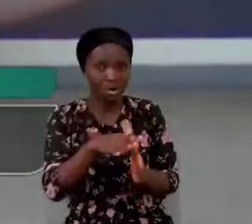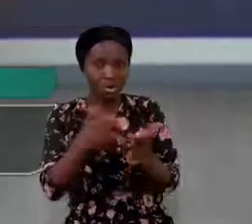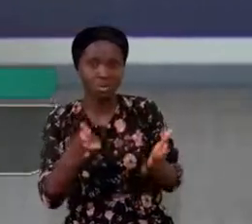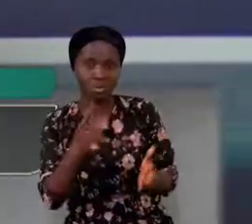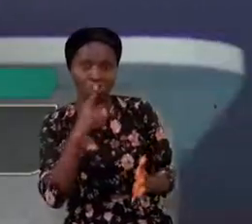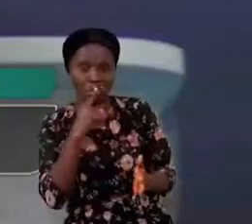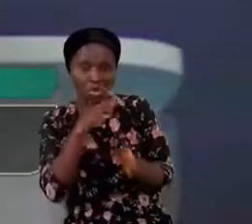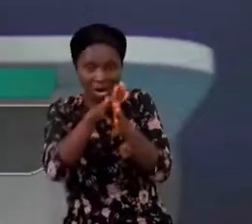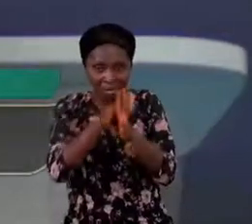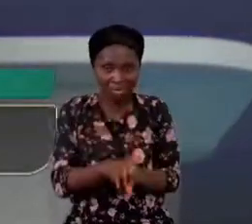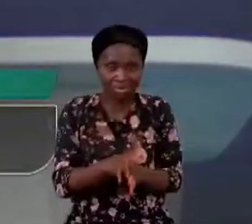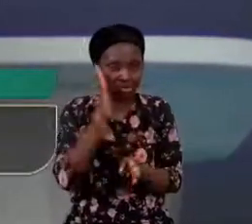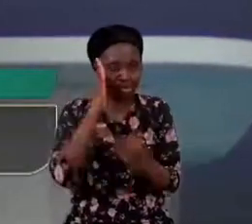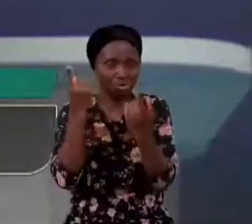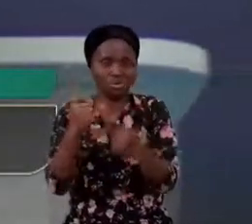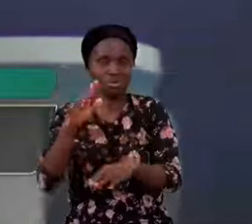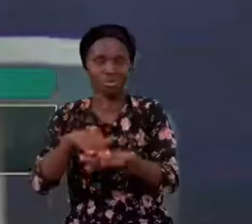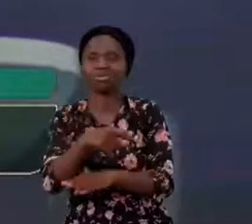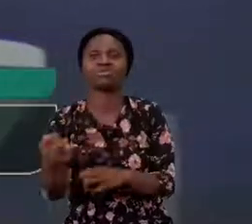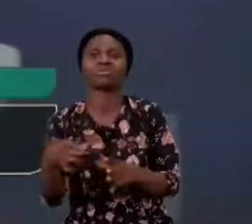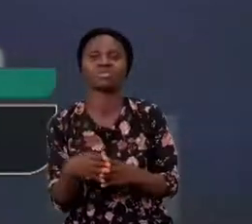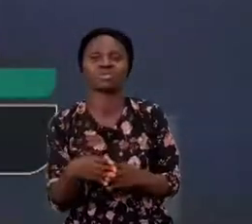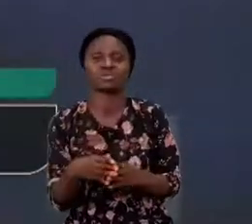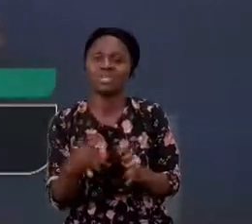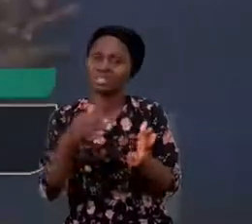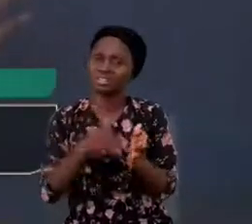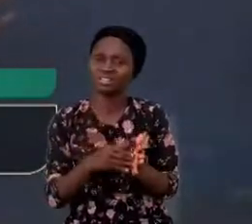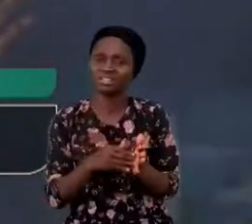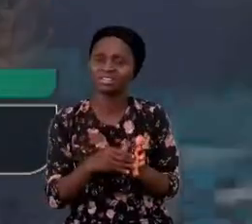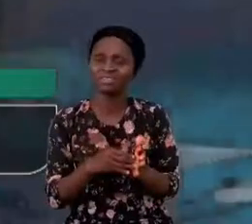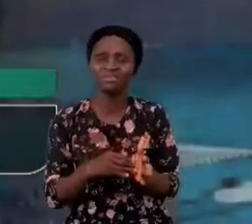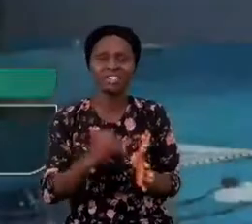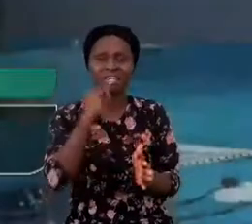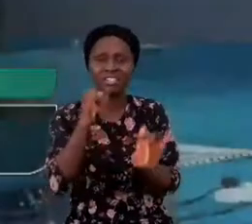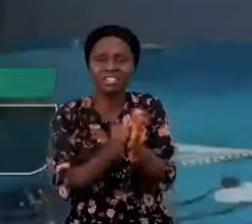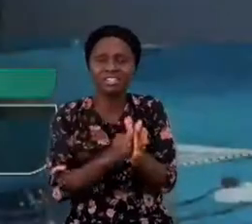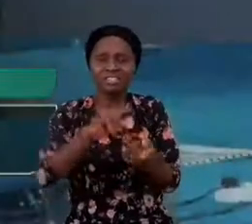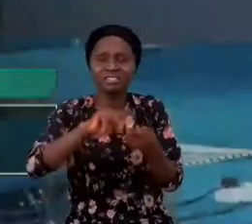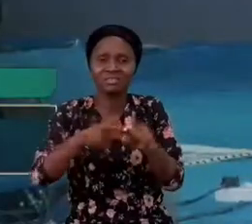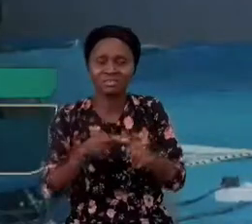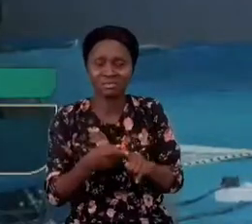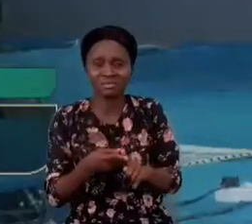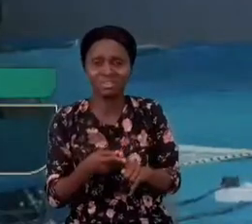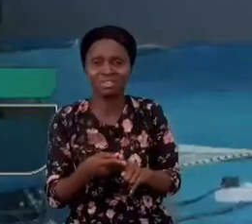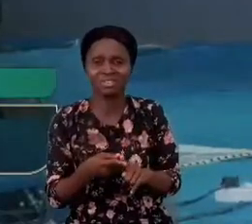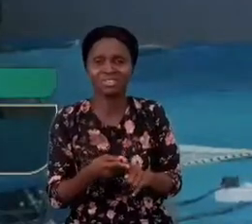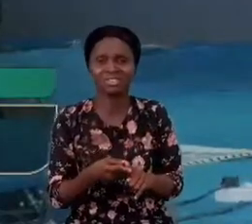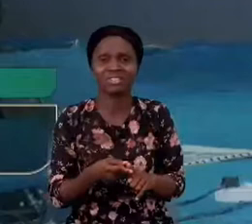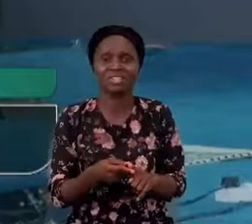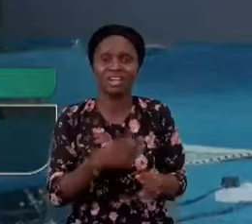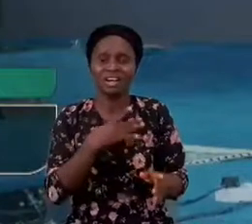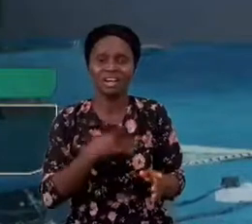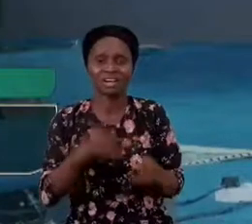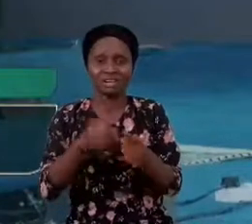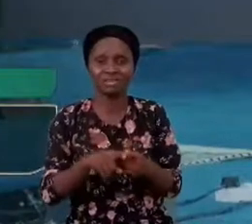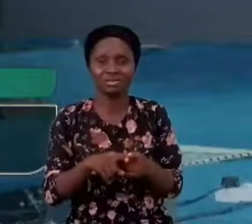il voit toujours le côté sombre de la vie. Tu veux avancer, dis fais attention. Tu veux avancer, ah fais attention, hein. Tu veux étudier, dis ah fais attention, hein. Tu veux